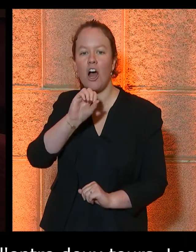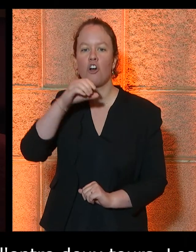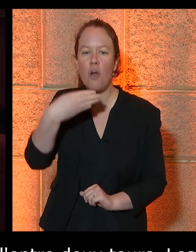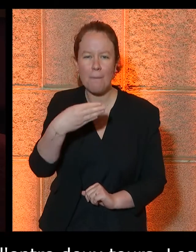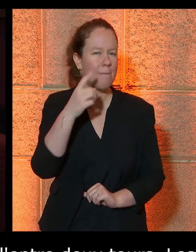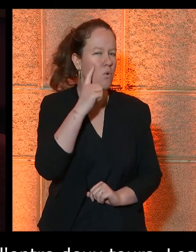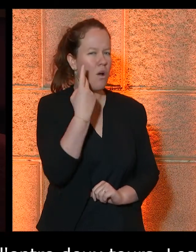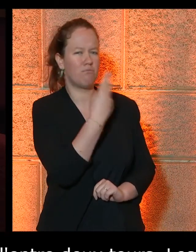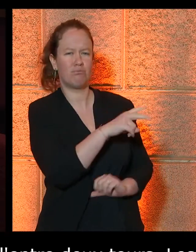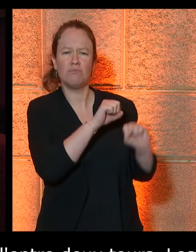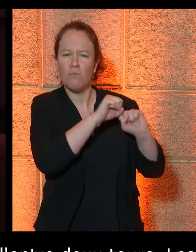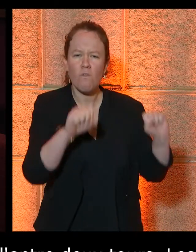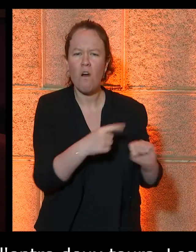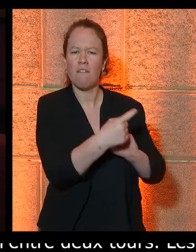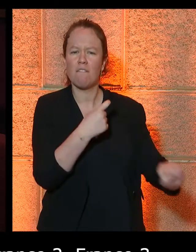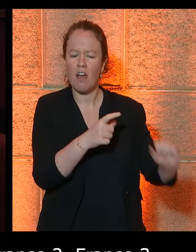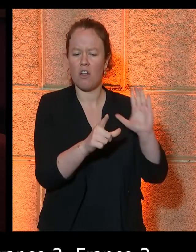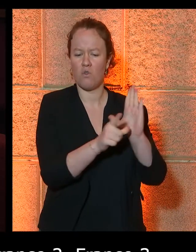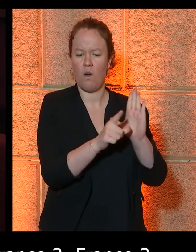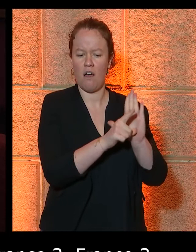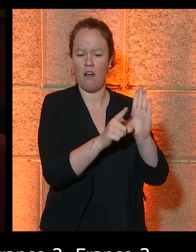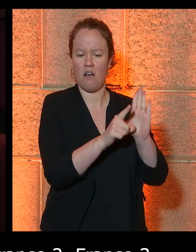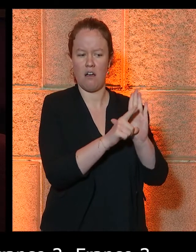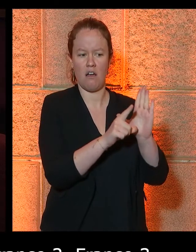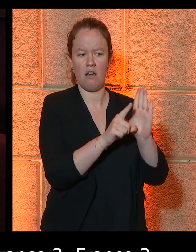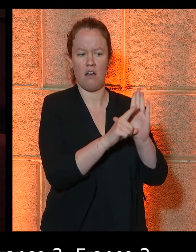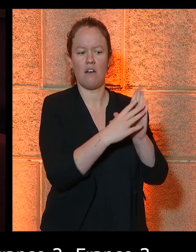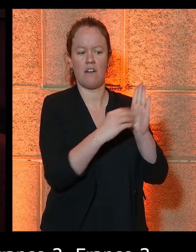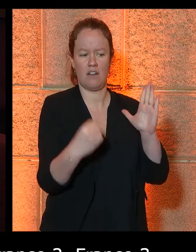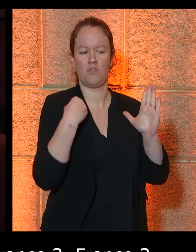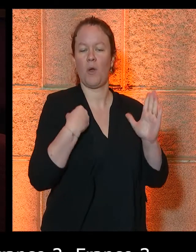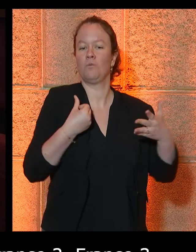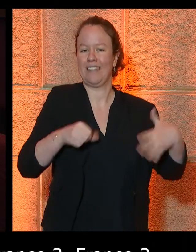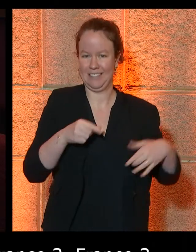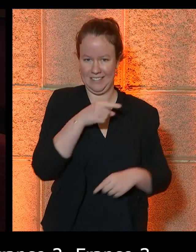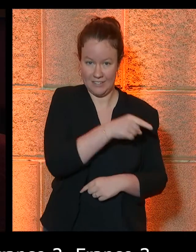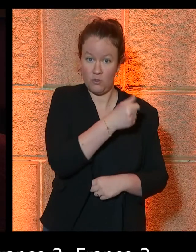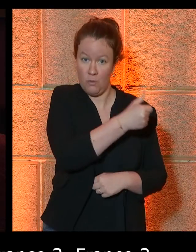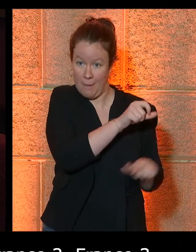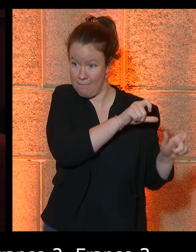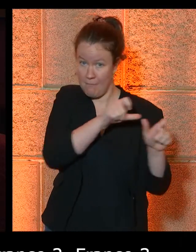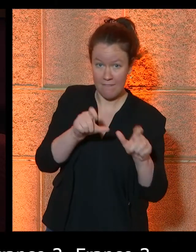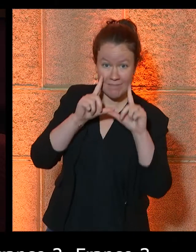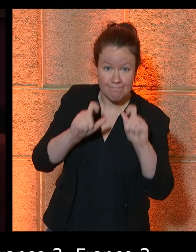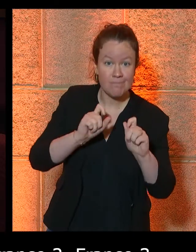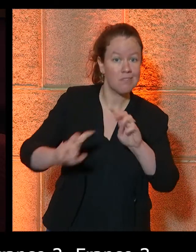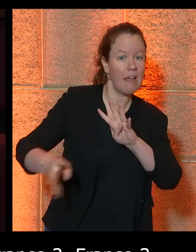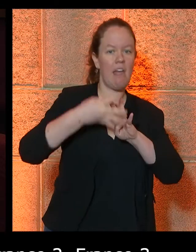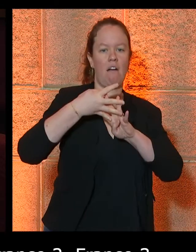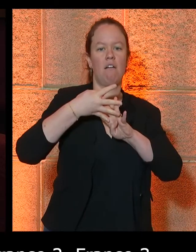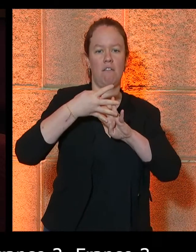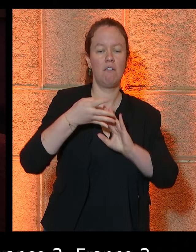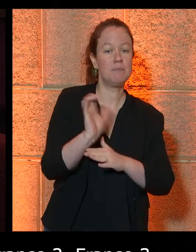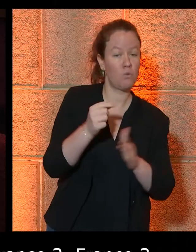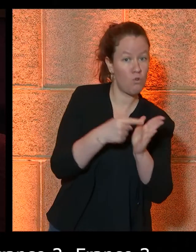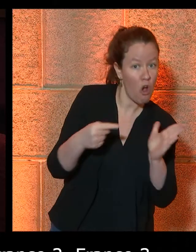1986 relative à la liberté de communication, de fixer les conditions de diffusion, de production et de programmation